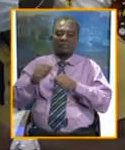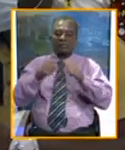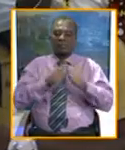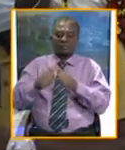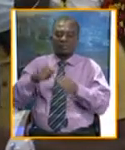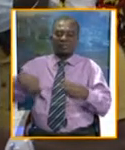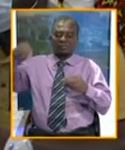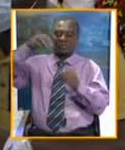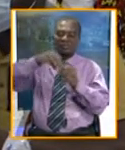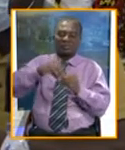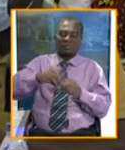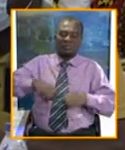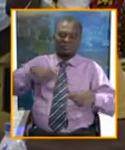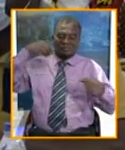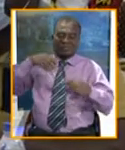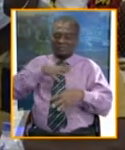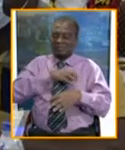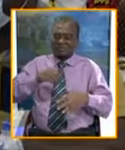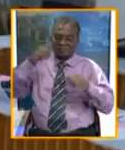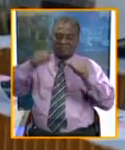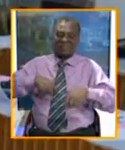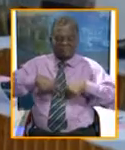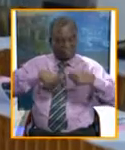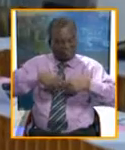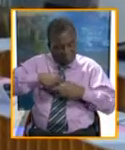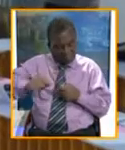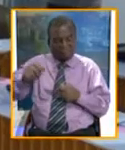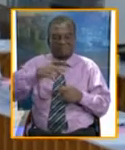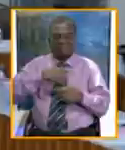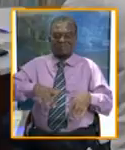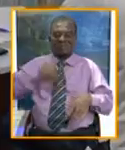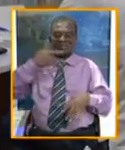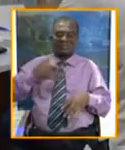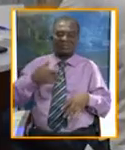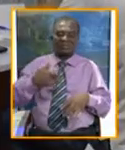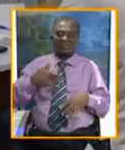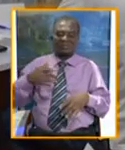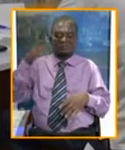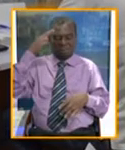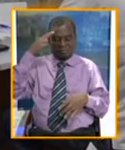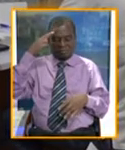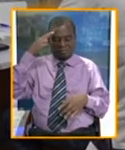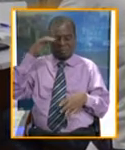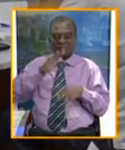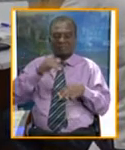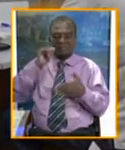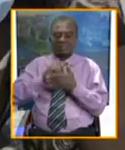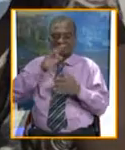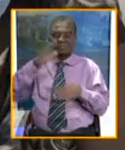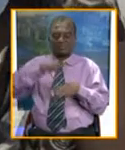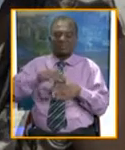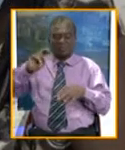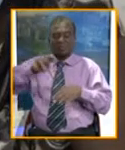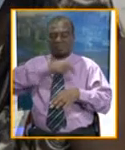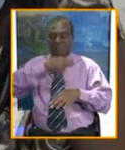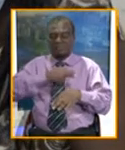de renforcer la riposte et pouvoir aller plus loin dans la sensibilisation communautaire. Les réflexions portent sur les notions de cas contact,